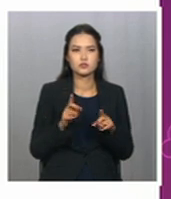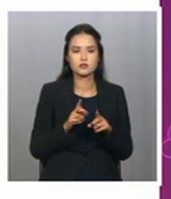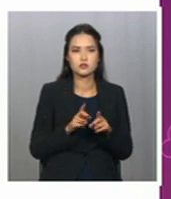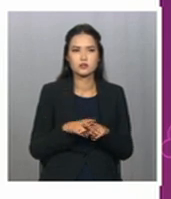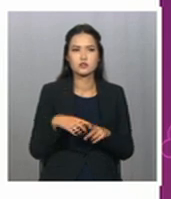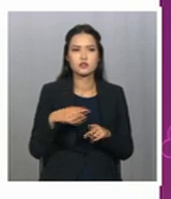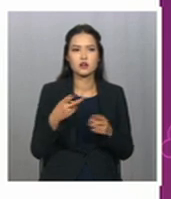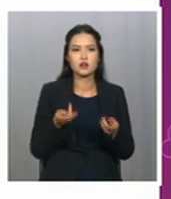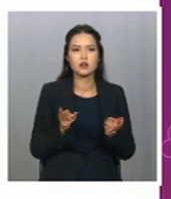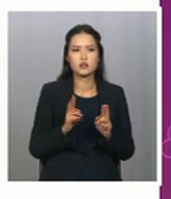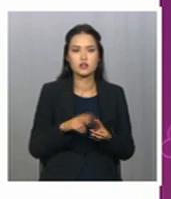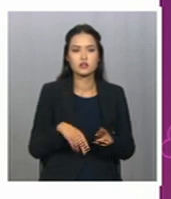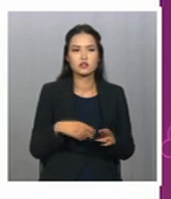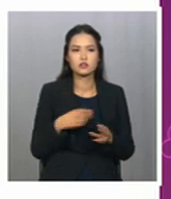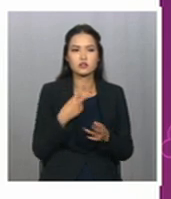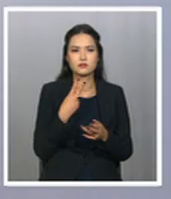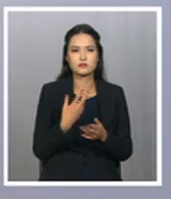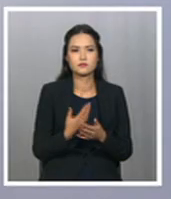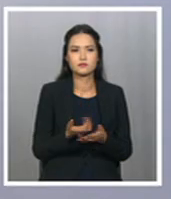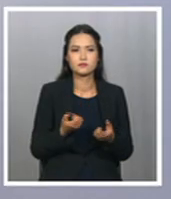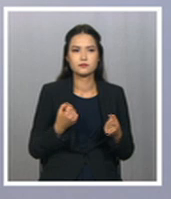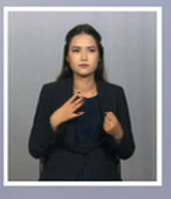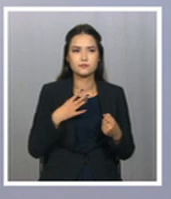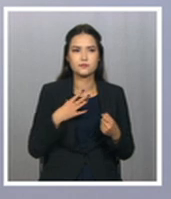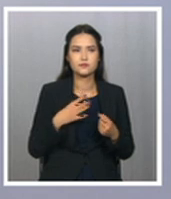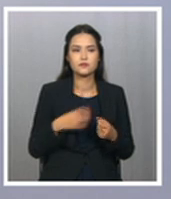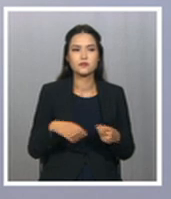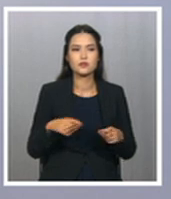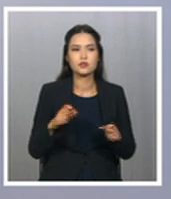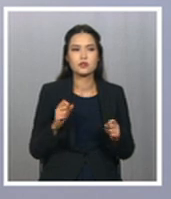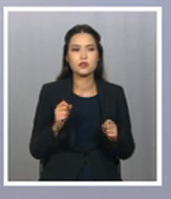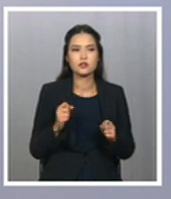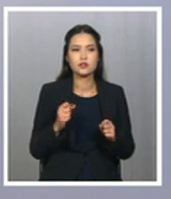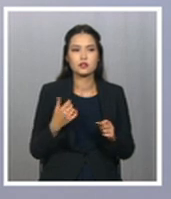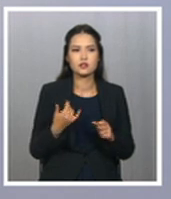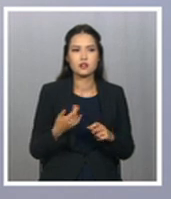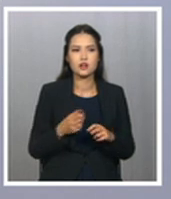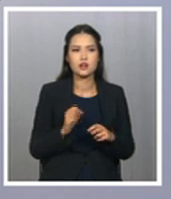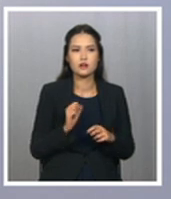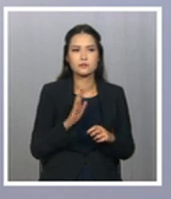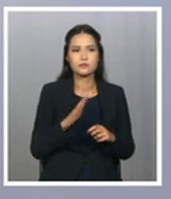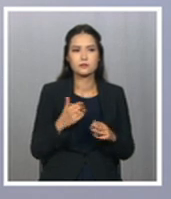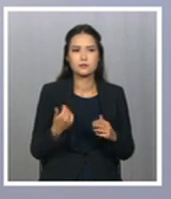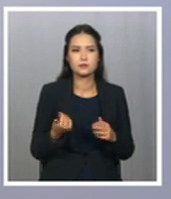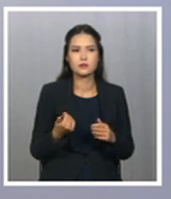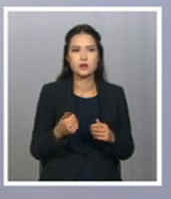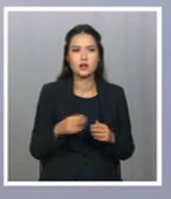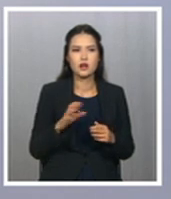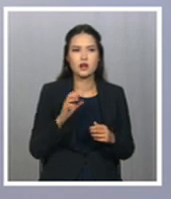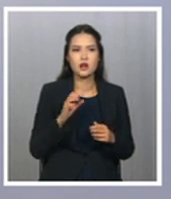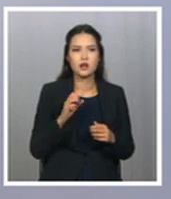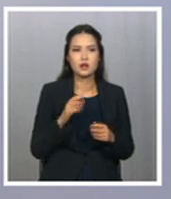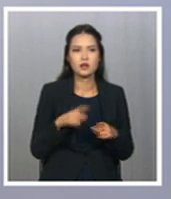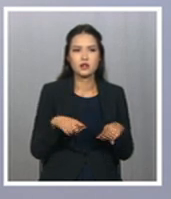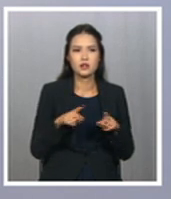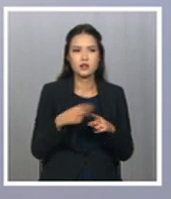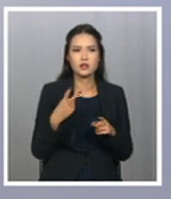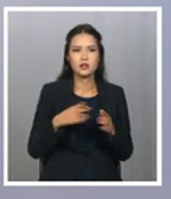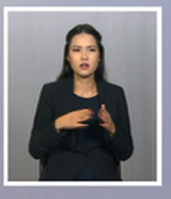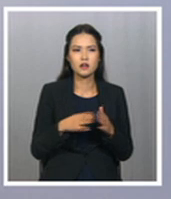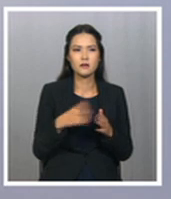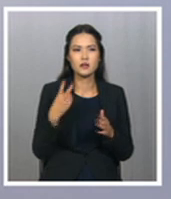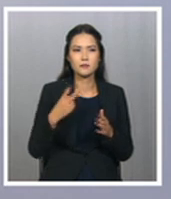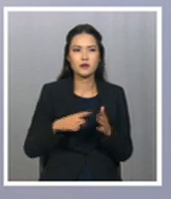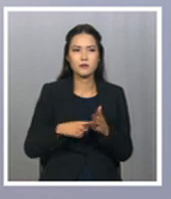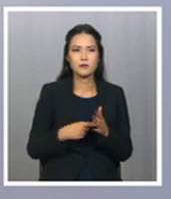қалған екі бұрыштың қосынысын азайтамыз. Есеп шығарайық. А бұрышы үш бұрышы берілген, екі қабырғасы және бір бұрышы, сол екі қабырғаның арасында